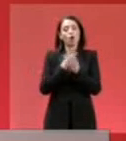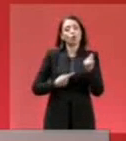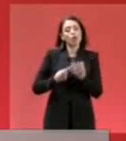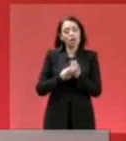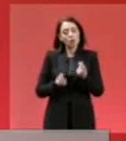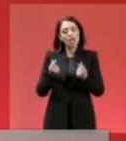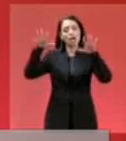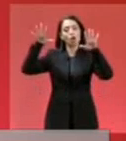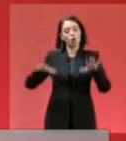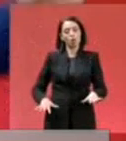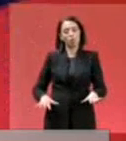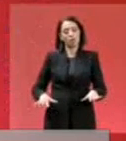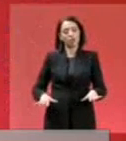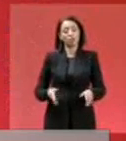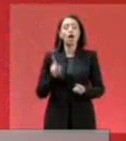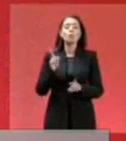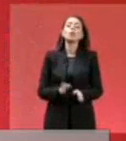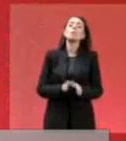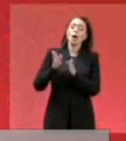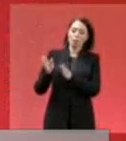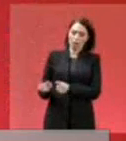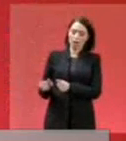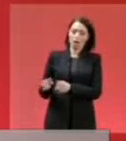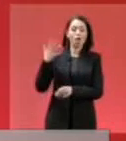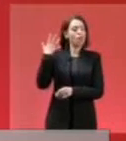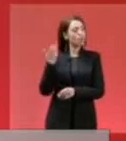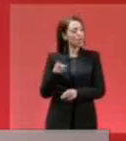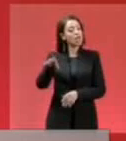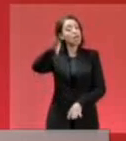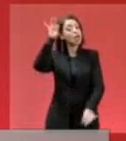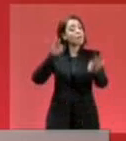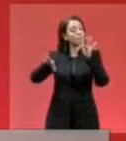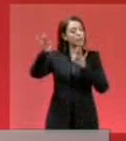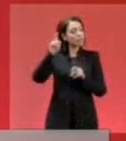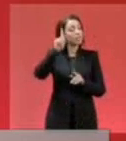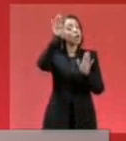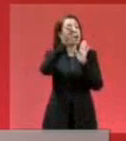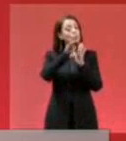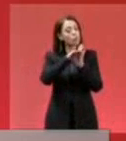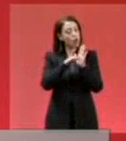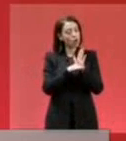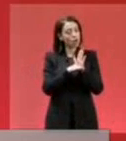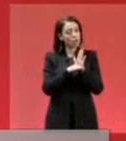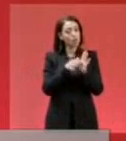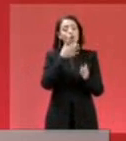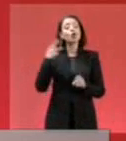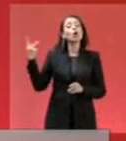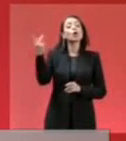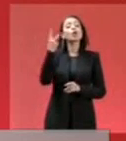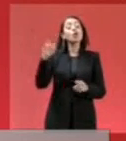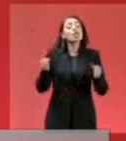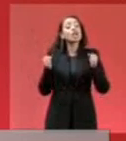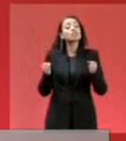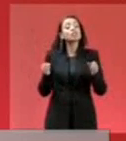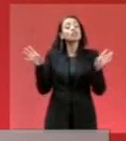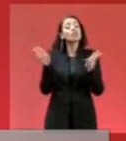της χρεοκοπίας. Από τη μια μεριά θα έχει να επιλέξει ένα πρόγραμμα για την κοινωνική ασφάλιση που